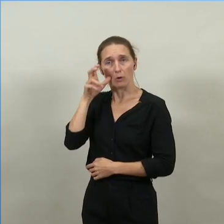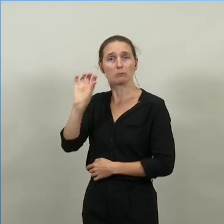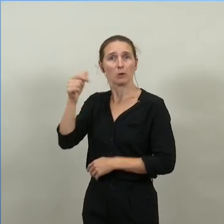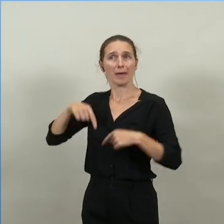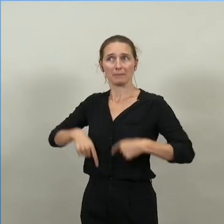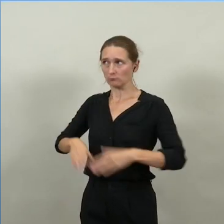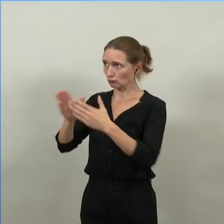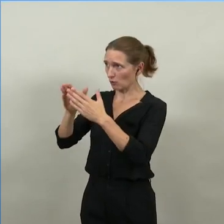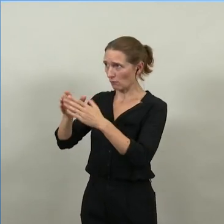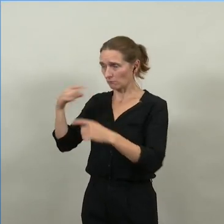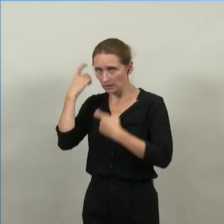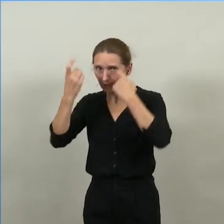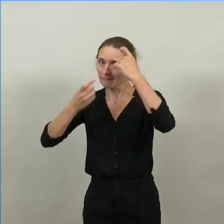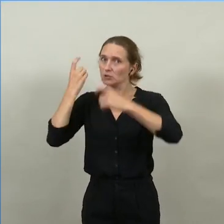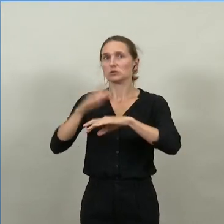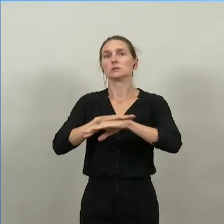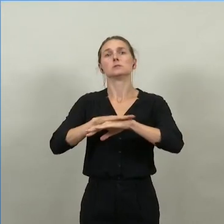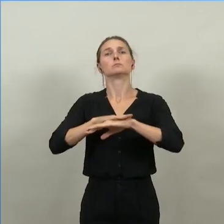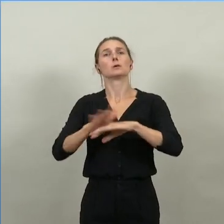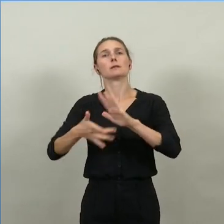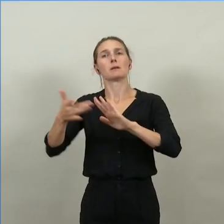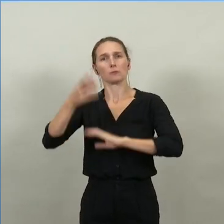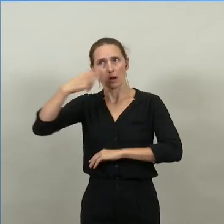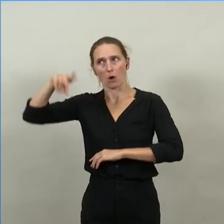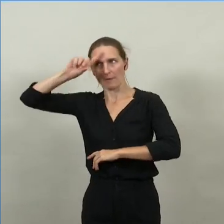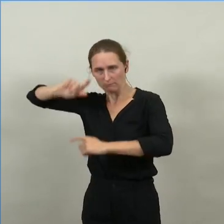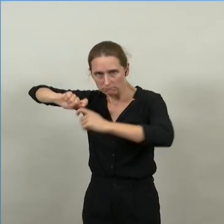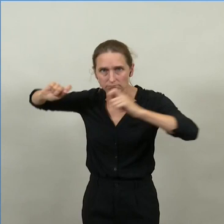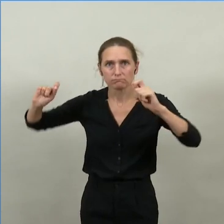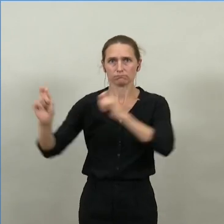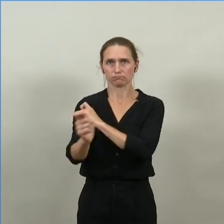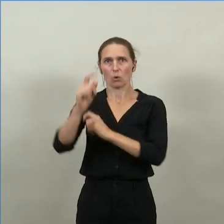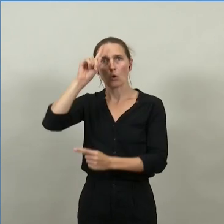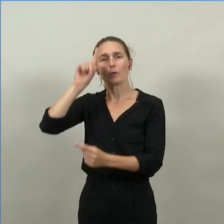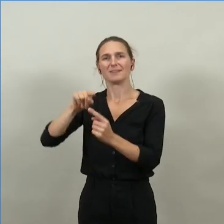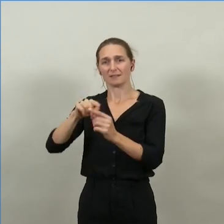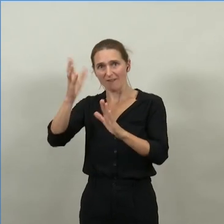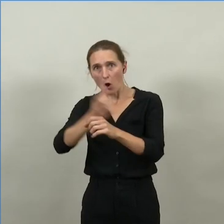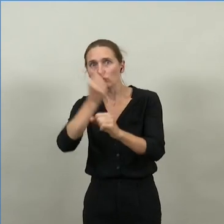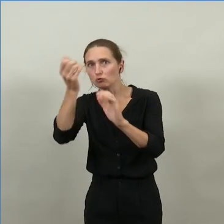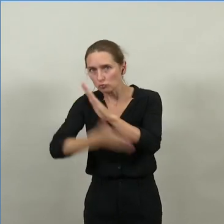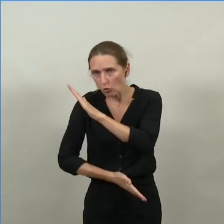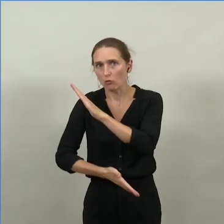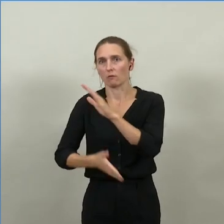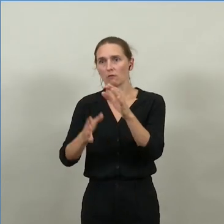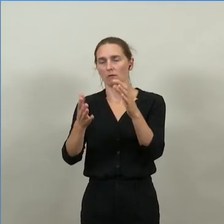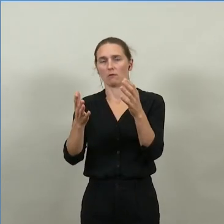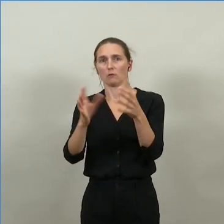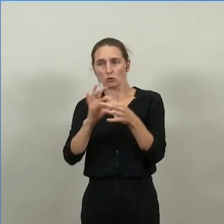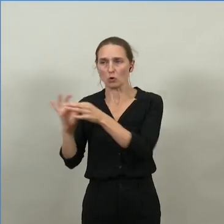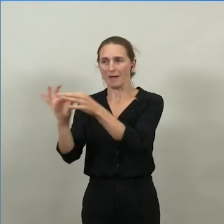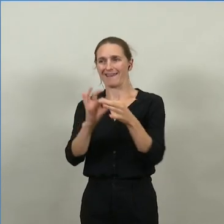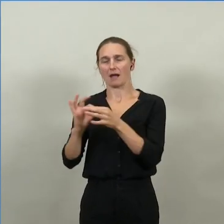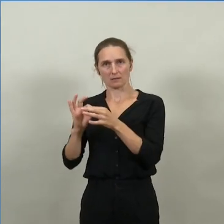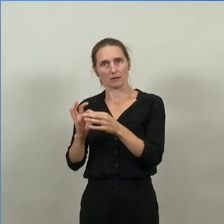refonte globale de la politique migratoire répondant réellement aux enjeux et fondé sur la solidarité à l'échelle du continent à